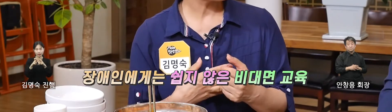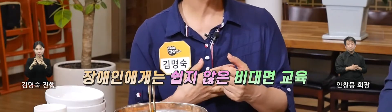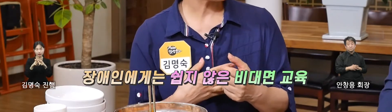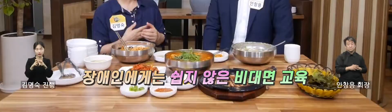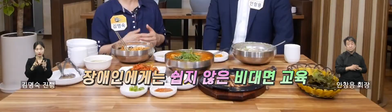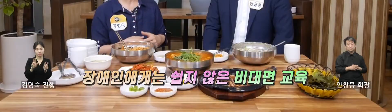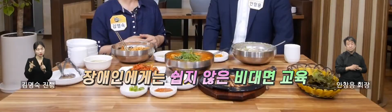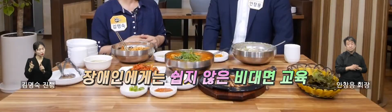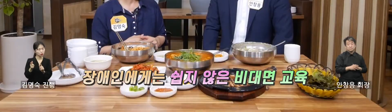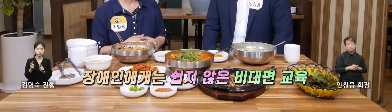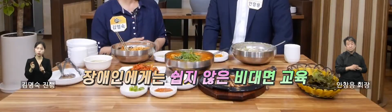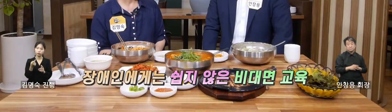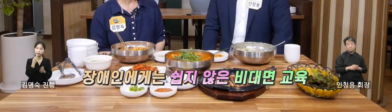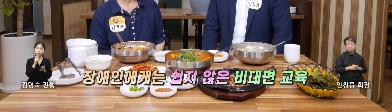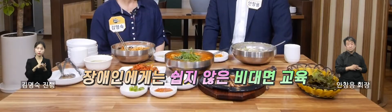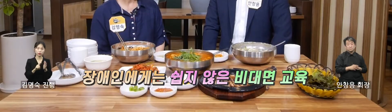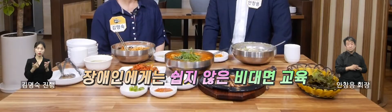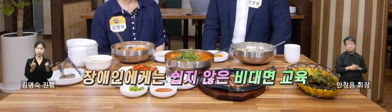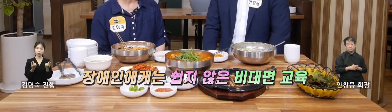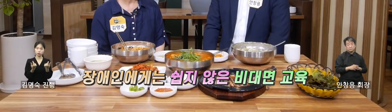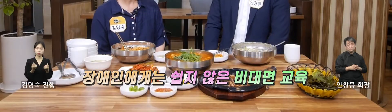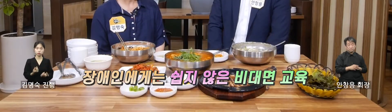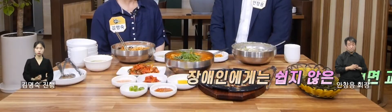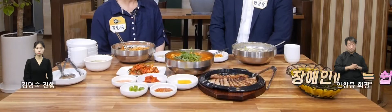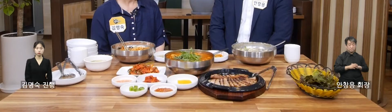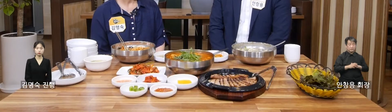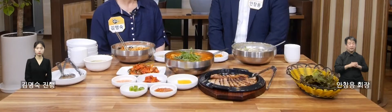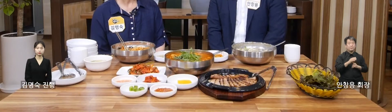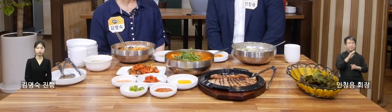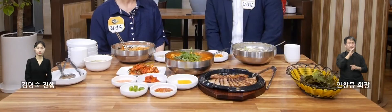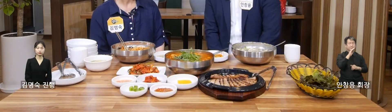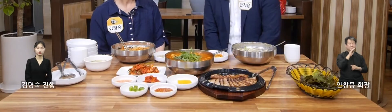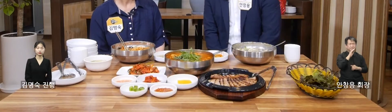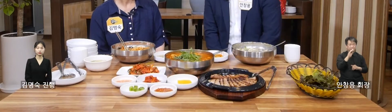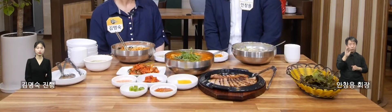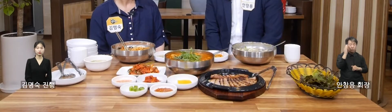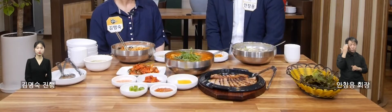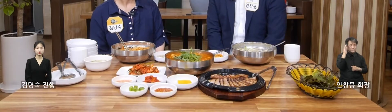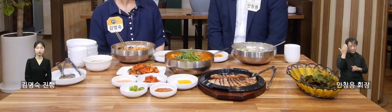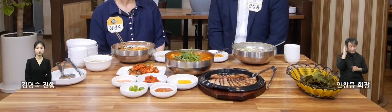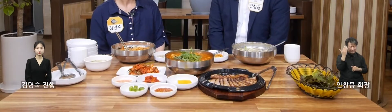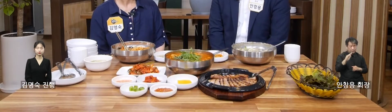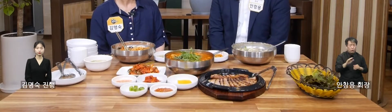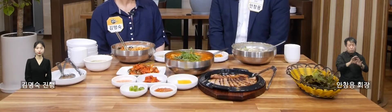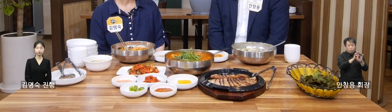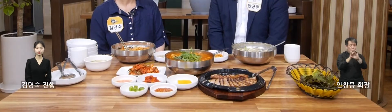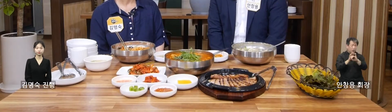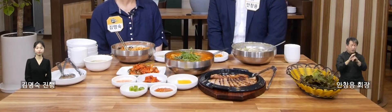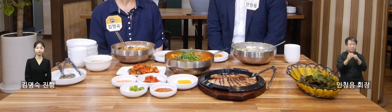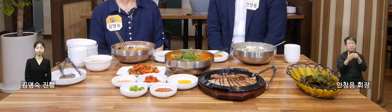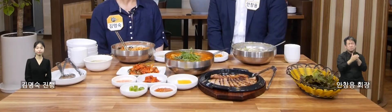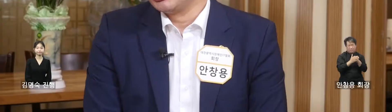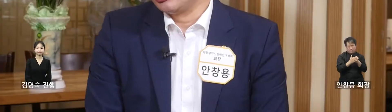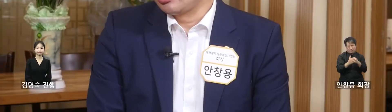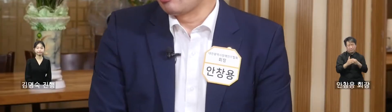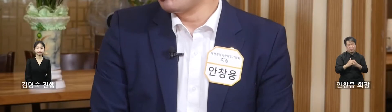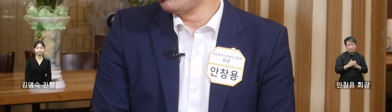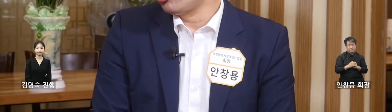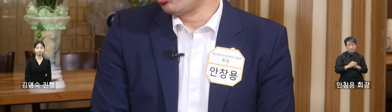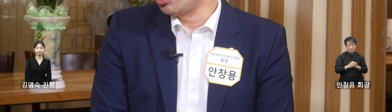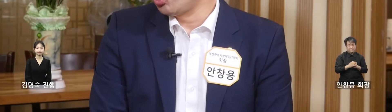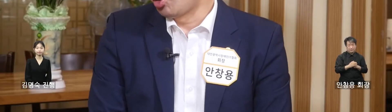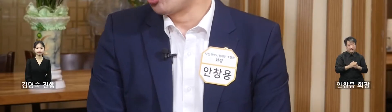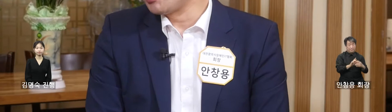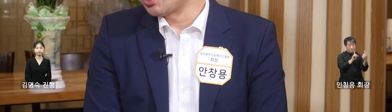장애인들은 쉽지 않을 것 같아요. 네, 맞아요. 요즘은 그 코로나로 인해서 그